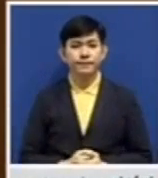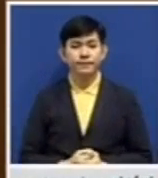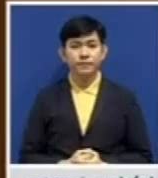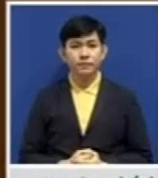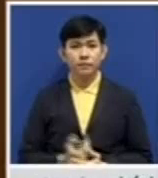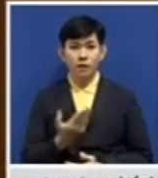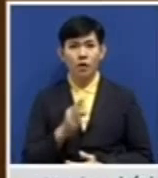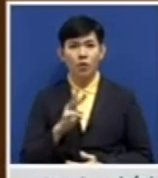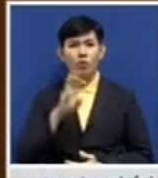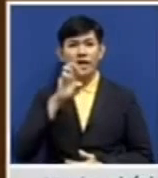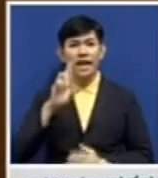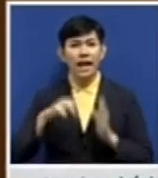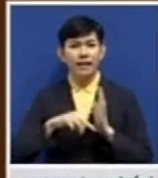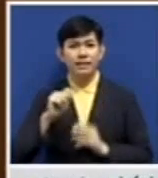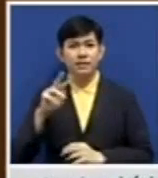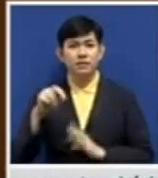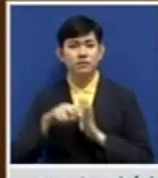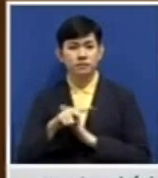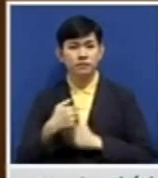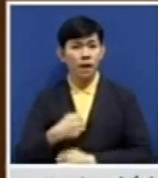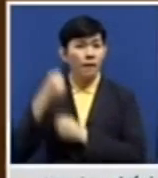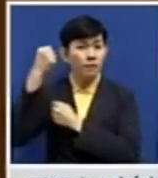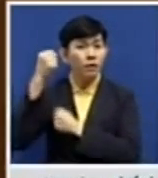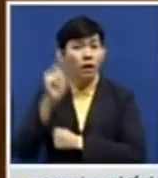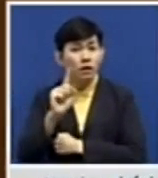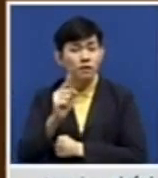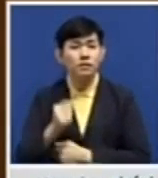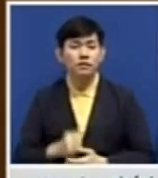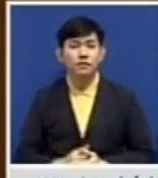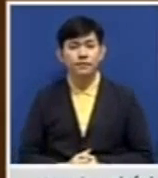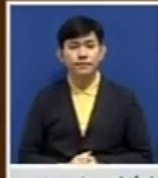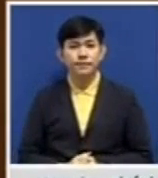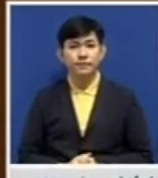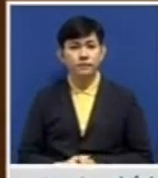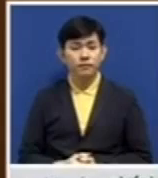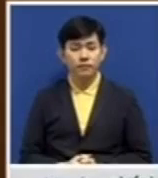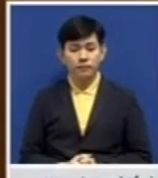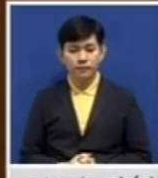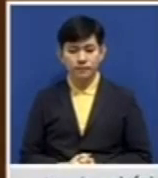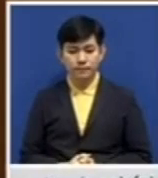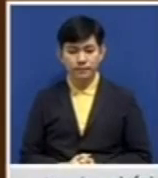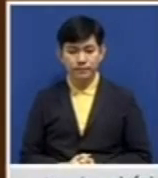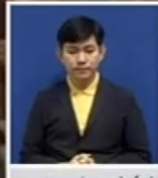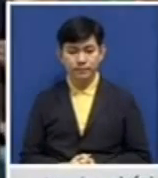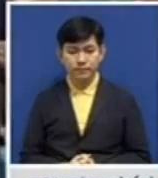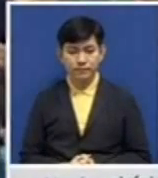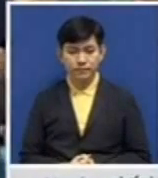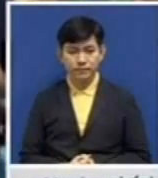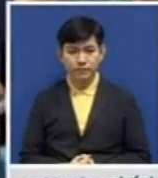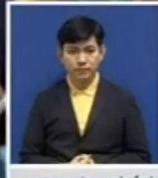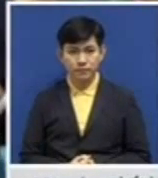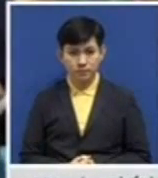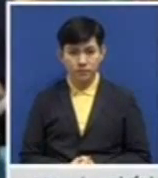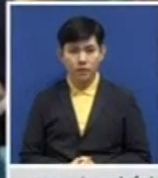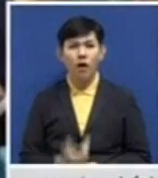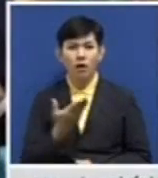ท่านวิรัติเชิญครับประท้วงเลยฮะประท้วง ผมจะขออนุญาตกำหน